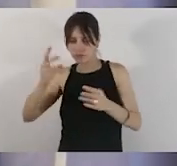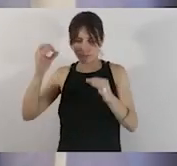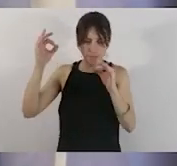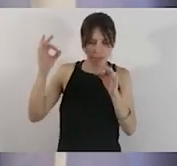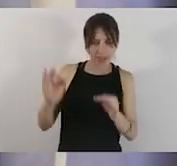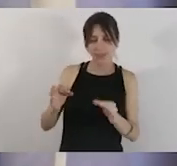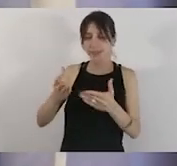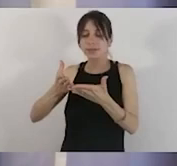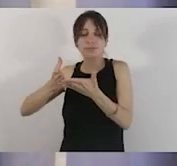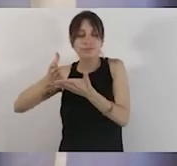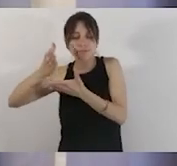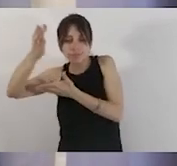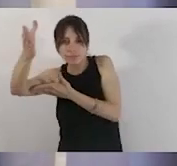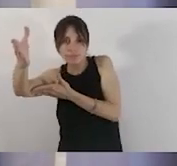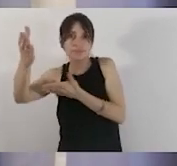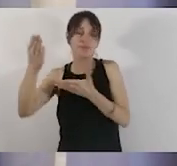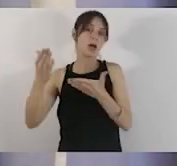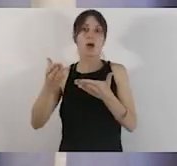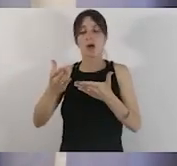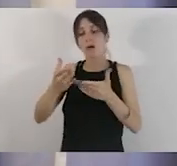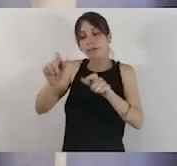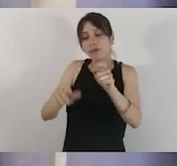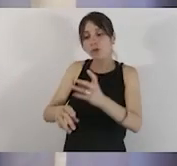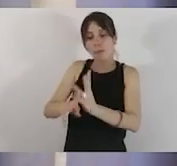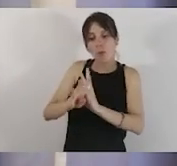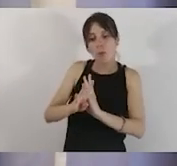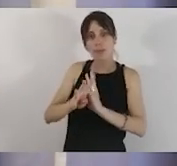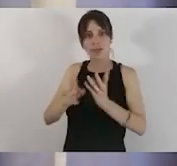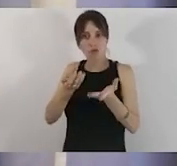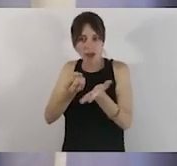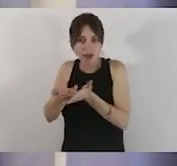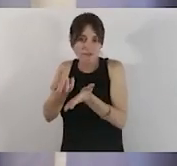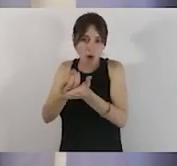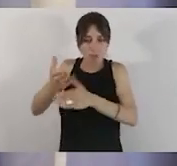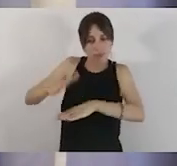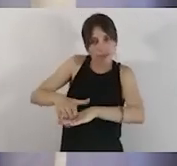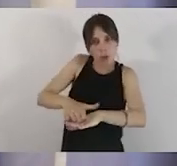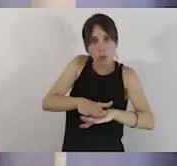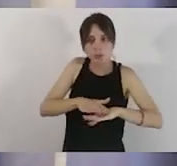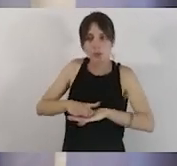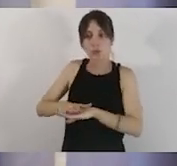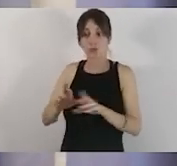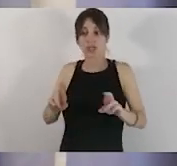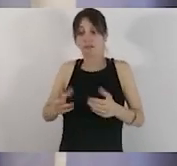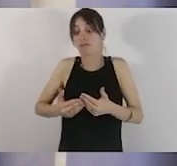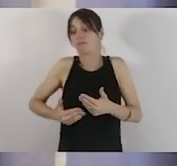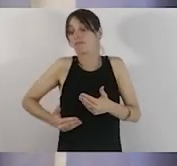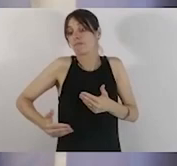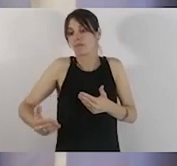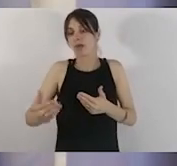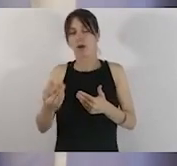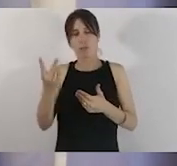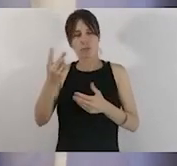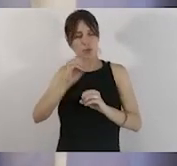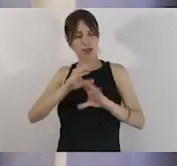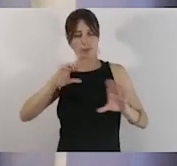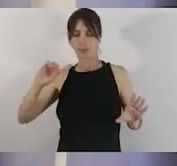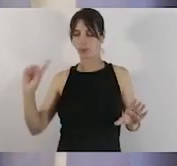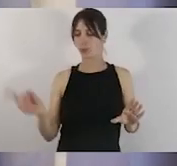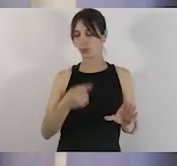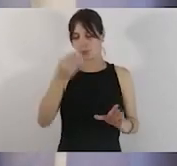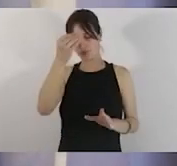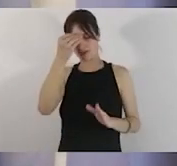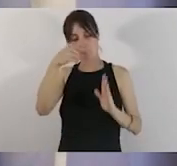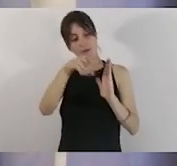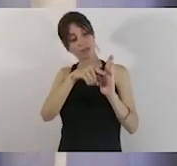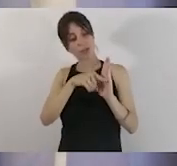dans les deux années à venir, on y verra de plus en plus clair quand même sur les mesures qu'il faut prendre pour préserver les